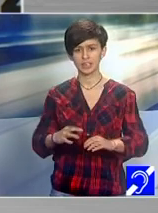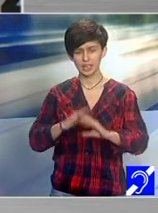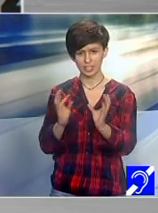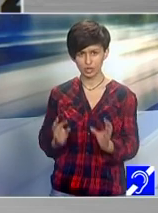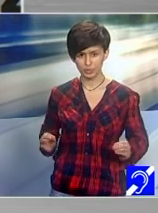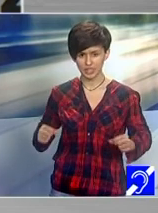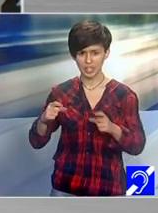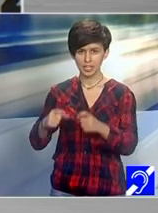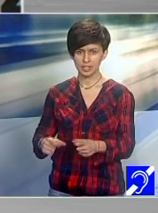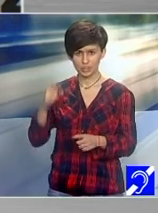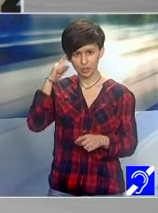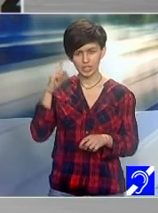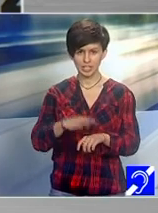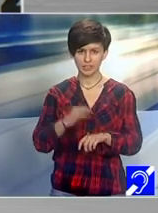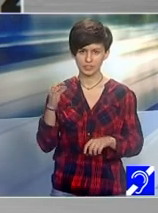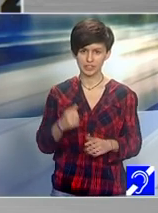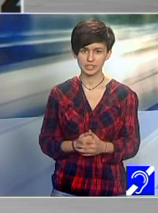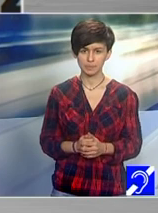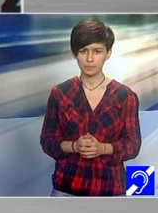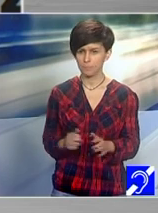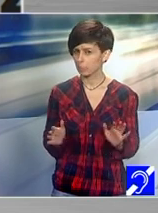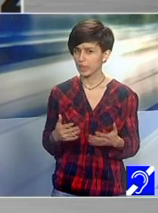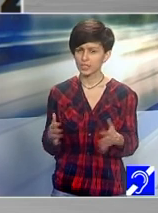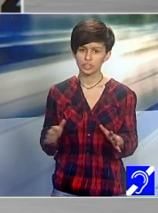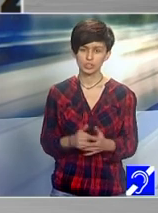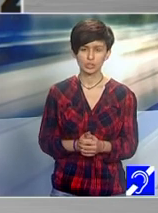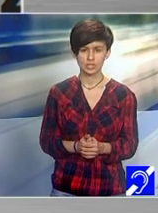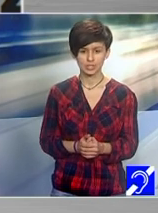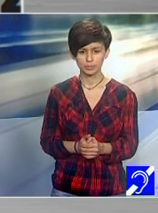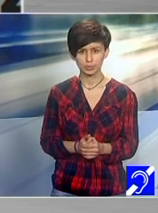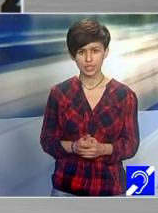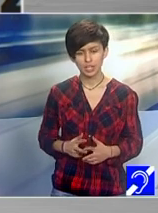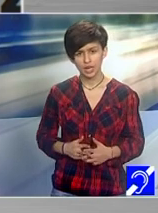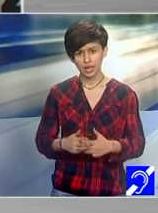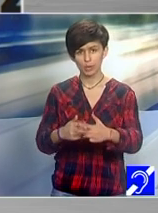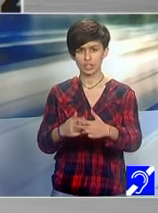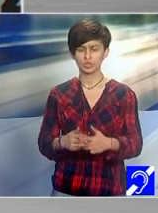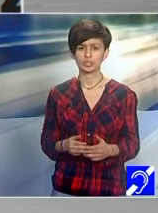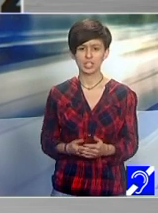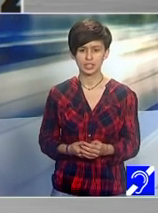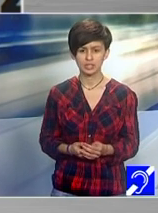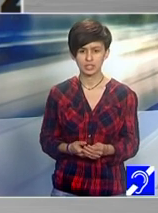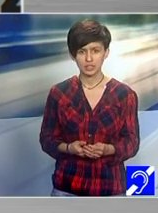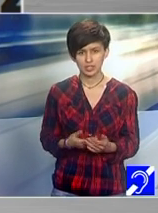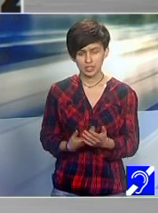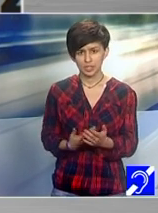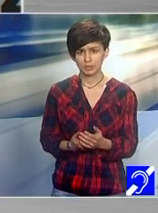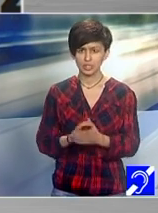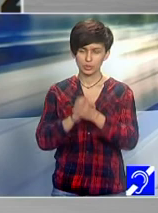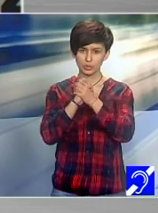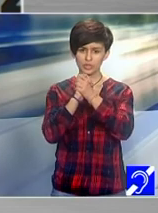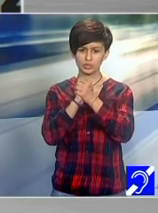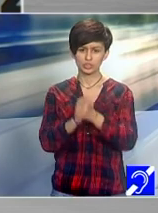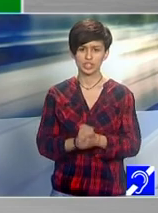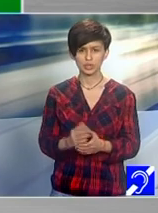internaționale de invenții și întotdeauna și-au adus un aport considerabil la succesul general obținut de delegația